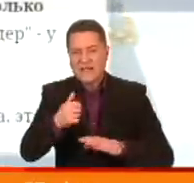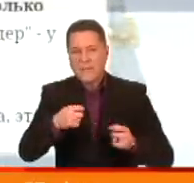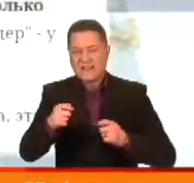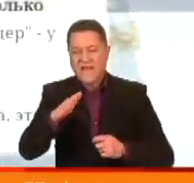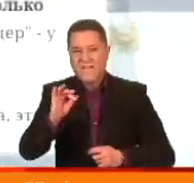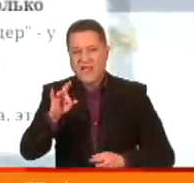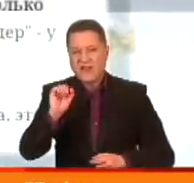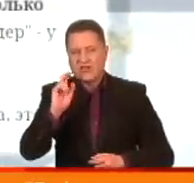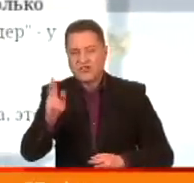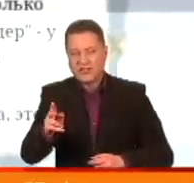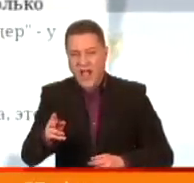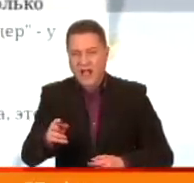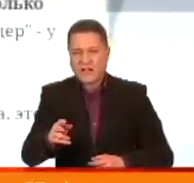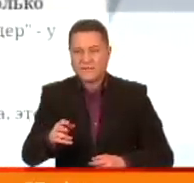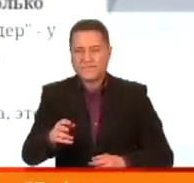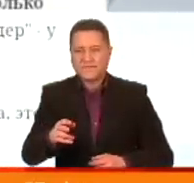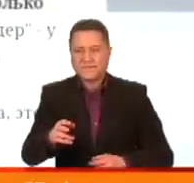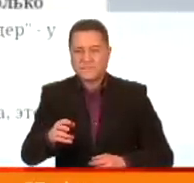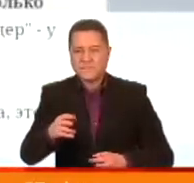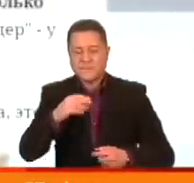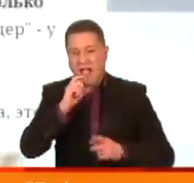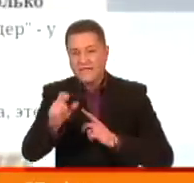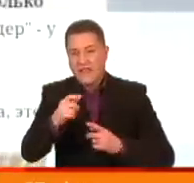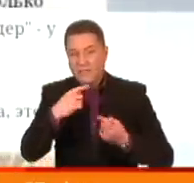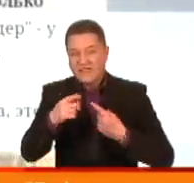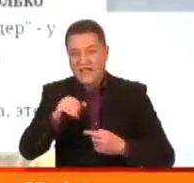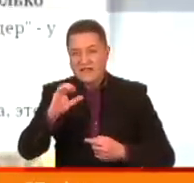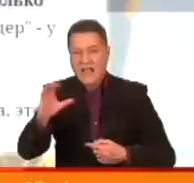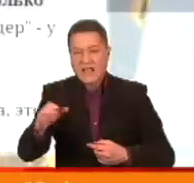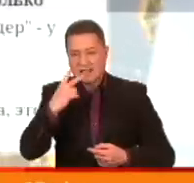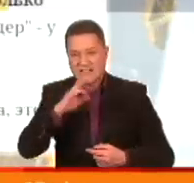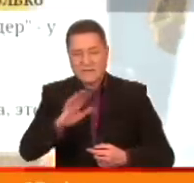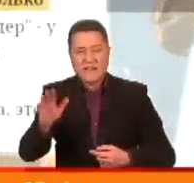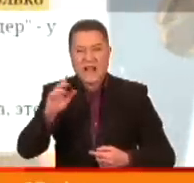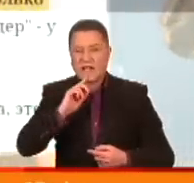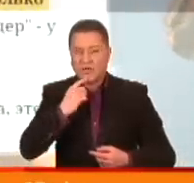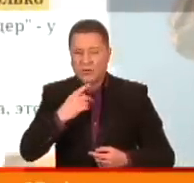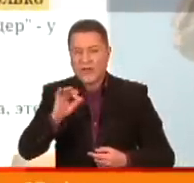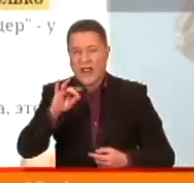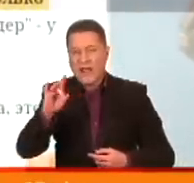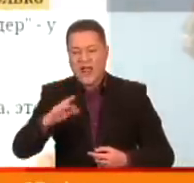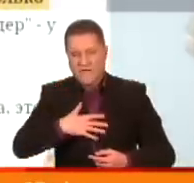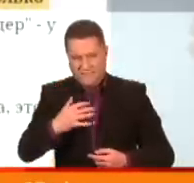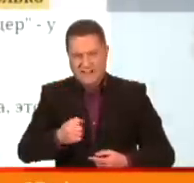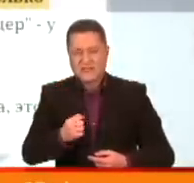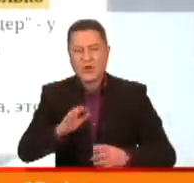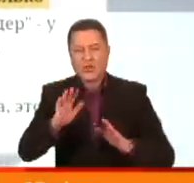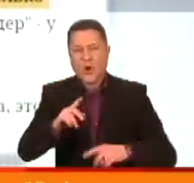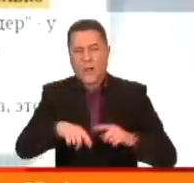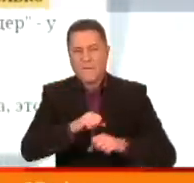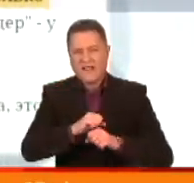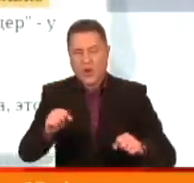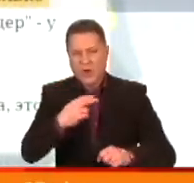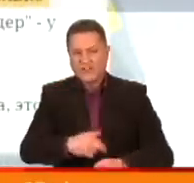Верещак отметил в беседе с ТАСС, несмотря на трудности, Вальтер Геллер выстоял. Он не только патриот Швейцарии, но